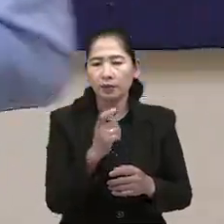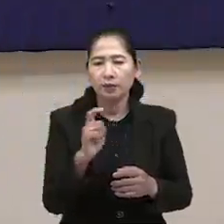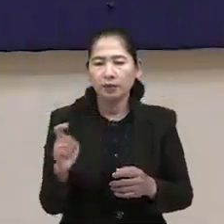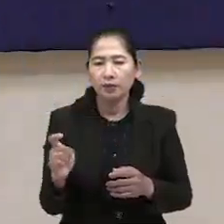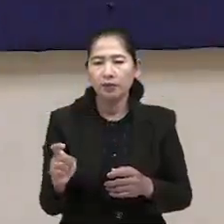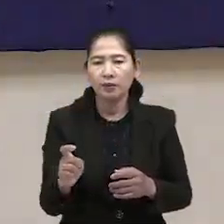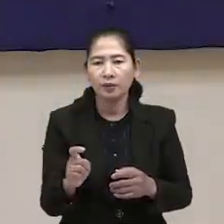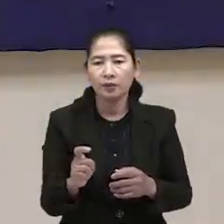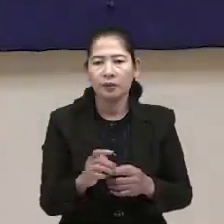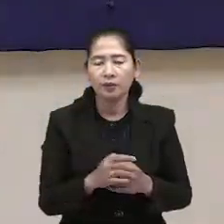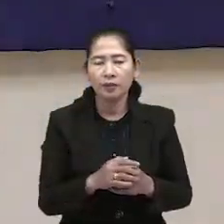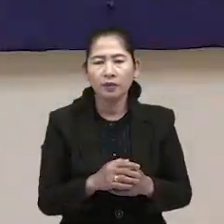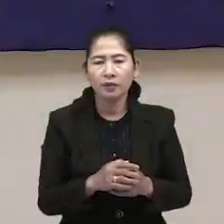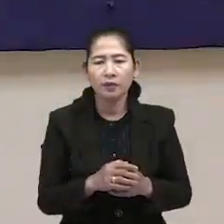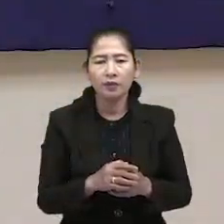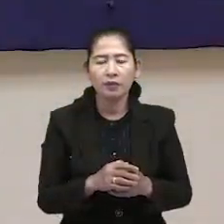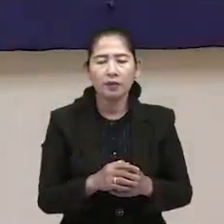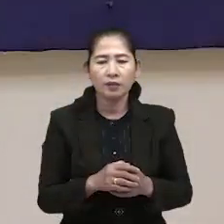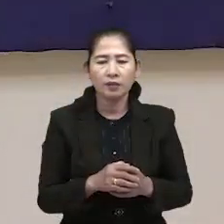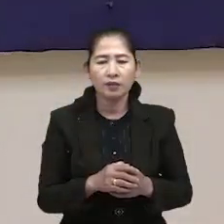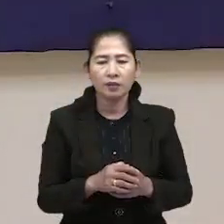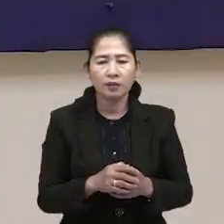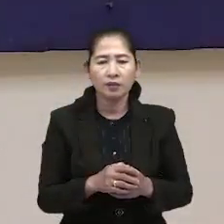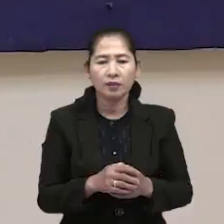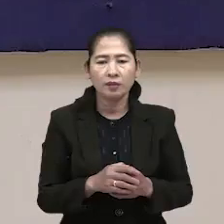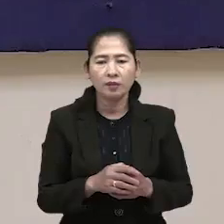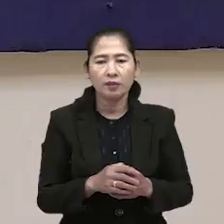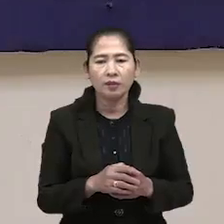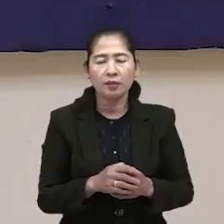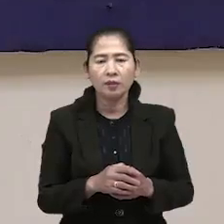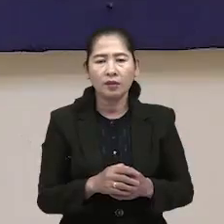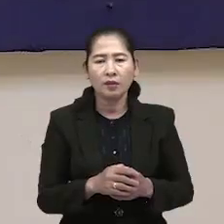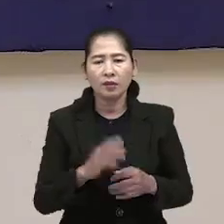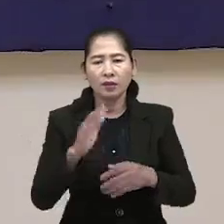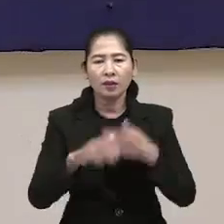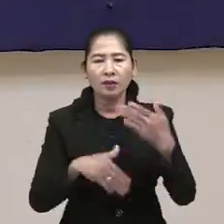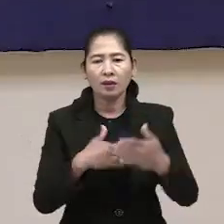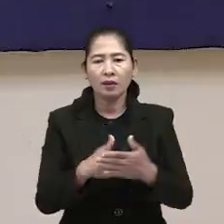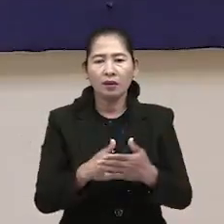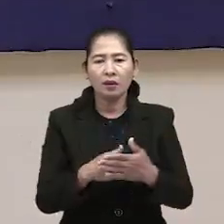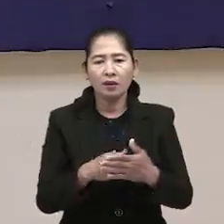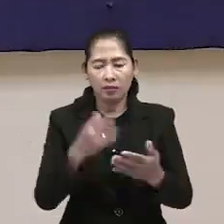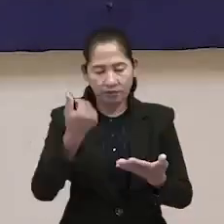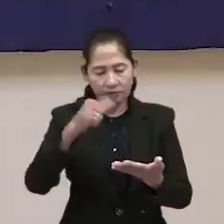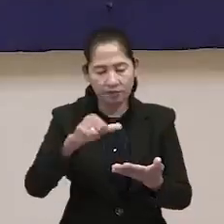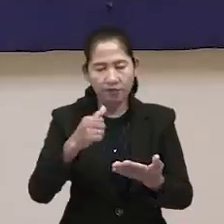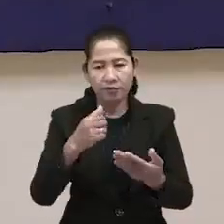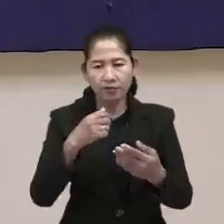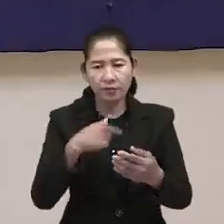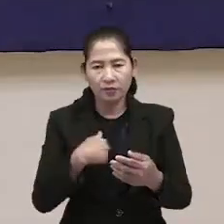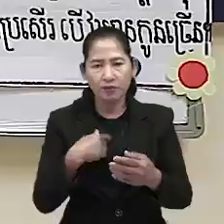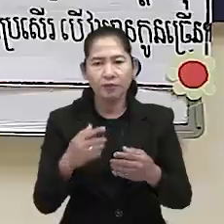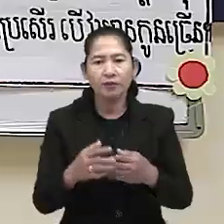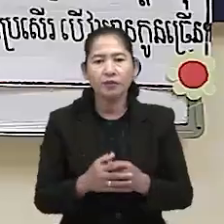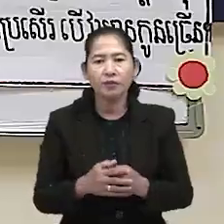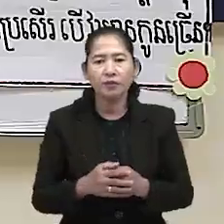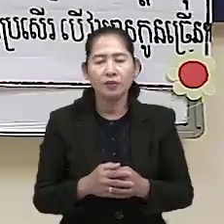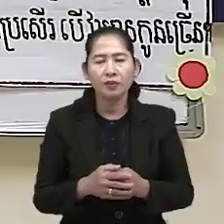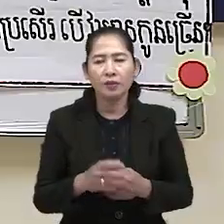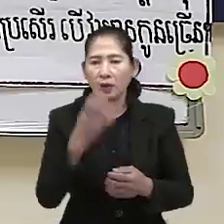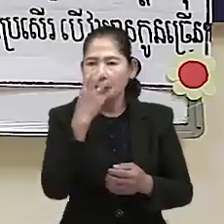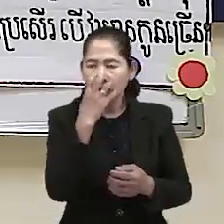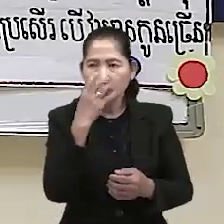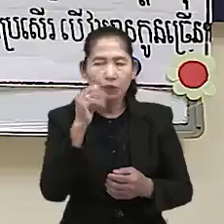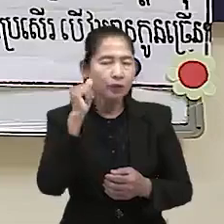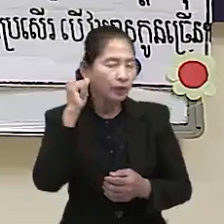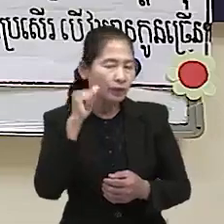ករបស់ប៊ីចពណ៌ទឹកប៊ីចណាកូនណាចាមកដល់ទាំងអស់គ្នាឥឡូវធ្វើការផ្ទៀងផ្ទាត់ជាមួយអ្នកគ្រូជ្រូកញី